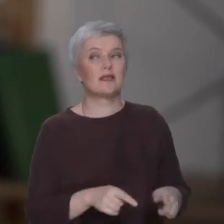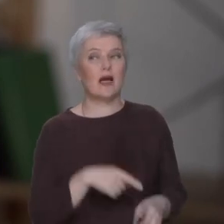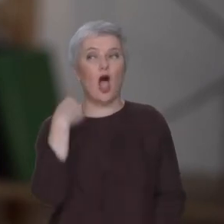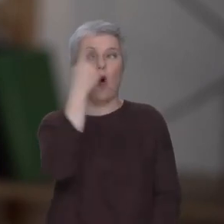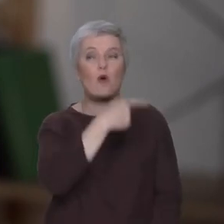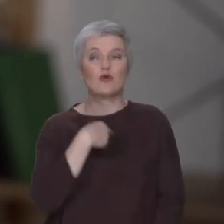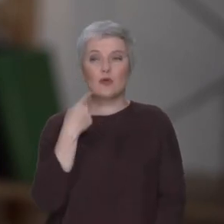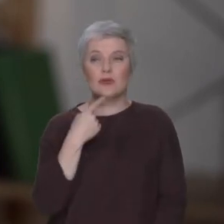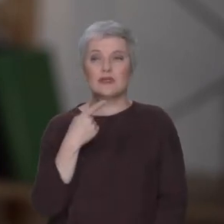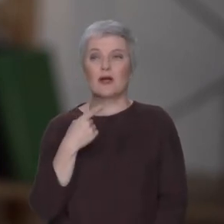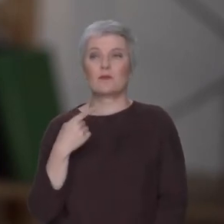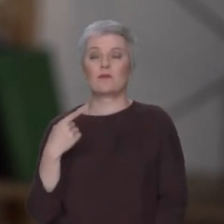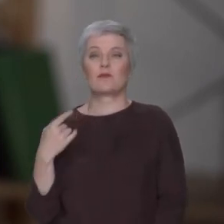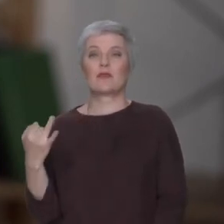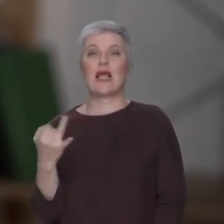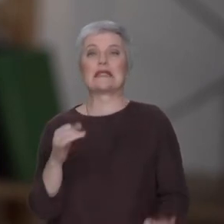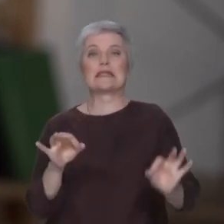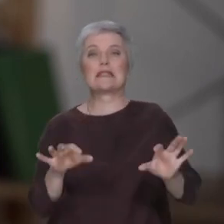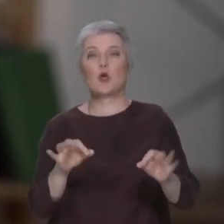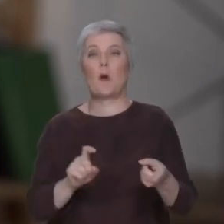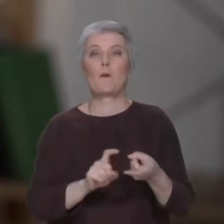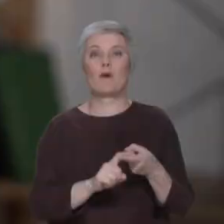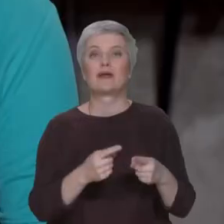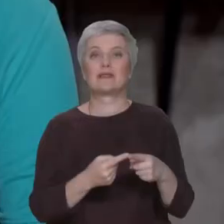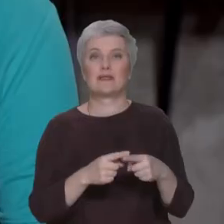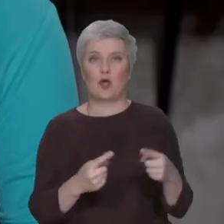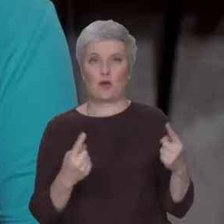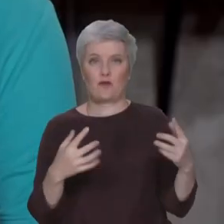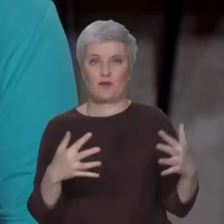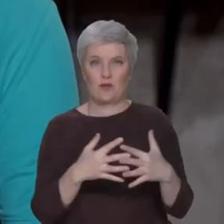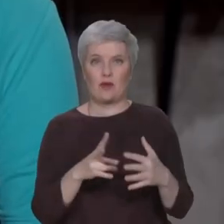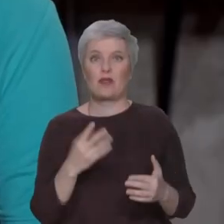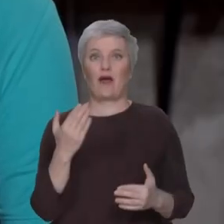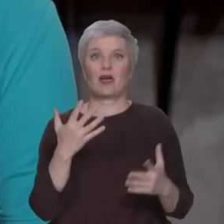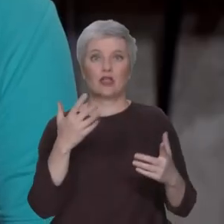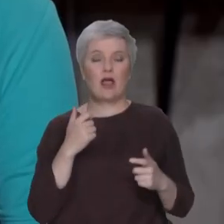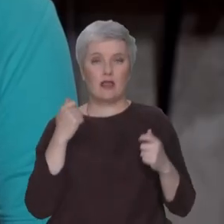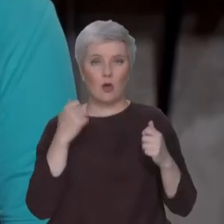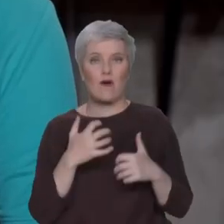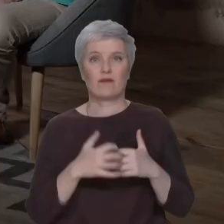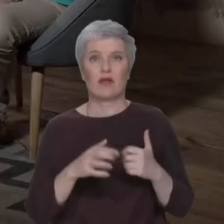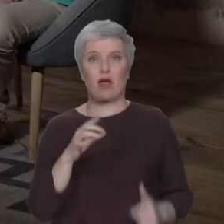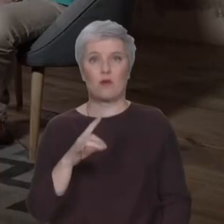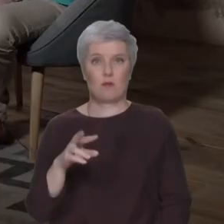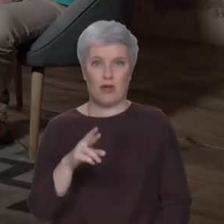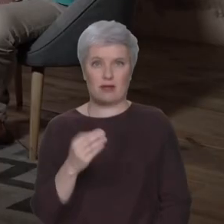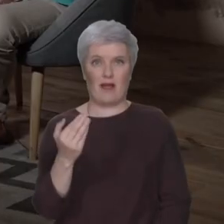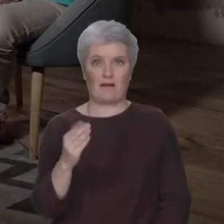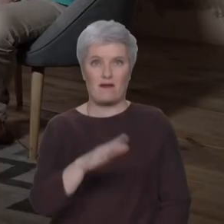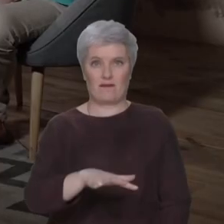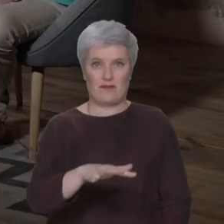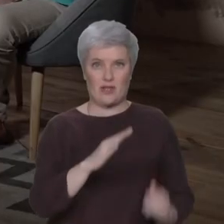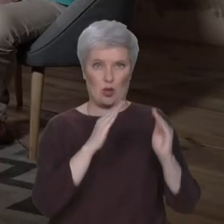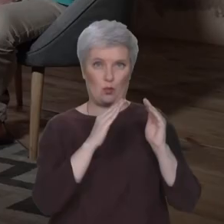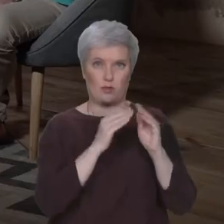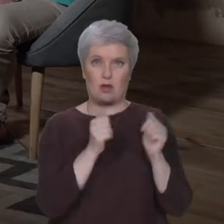історія, пов'язана з цією великою війною. На ваш день народження в середині березня вам в двір, в будинок під